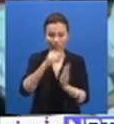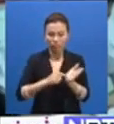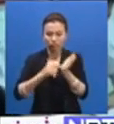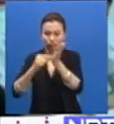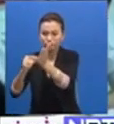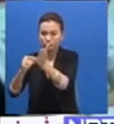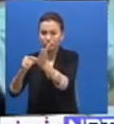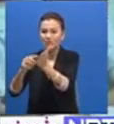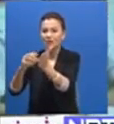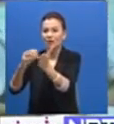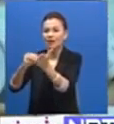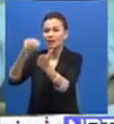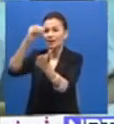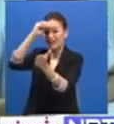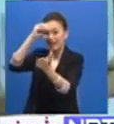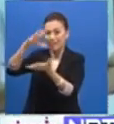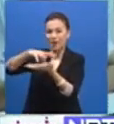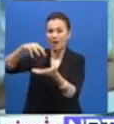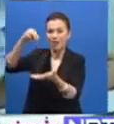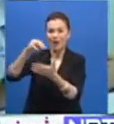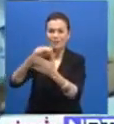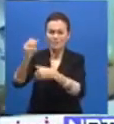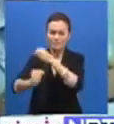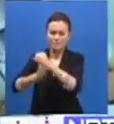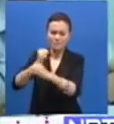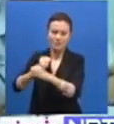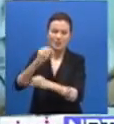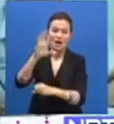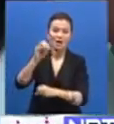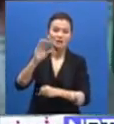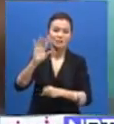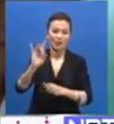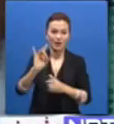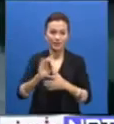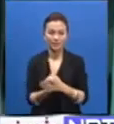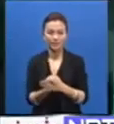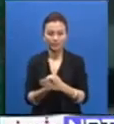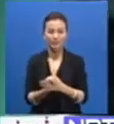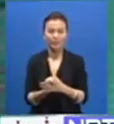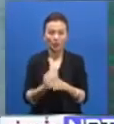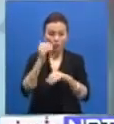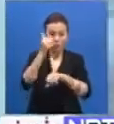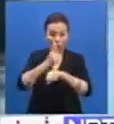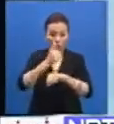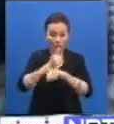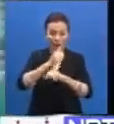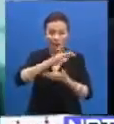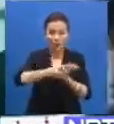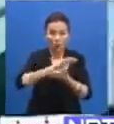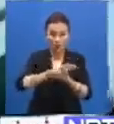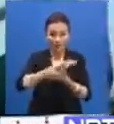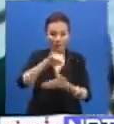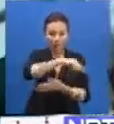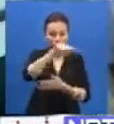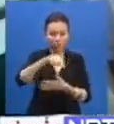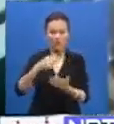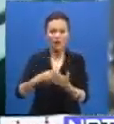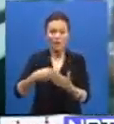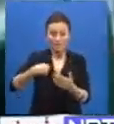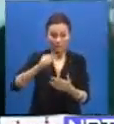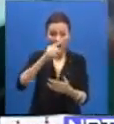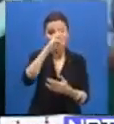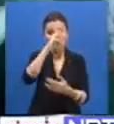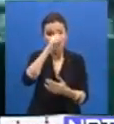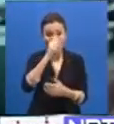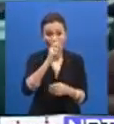ระดับอุดมศึกษาประจำปีการศึกษา2558ทั้งนี้ให้ผู้บริหารโรงเรียนอนุญาตนักเรียนที่จะไปสอบ GAT PAT